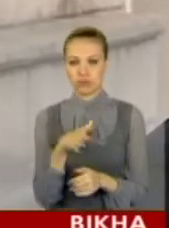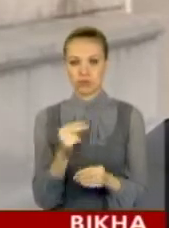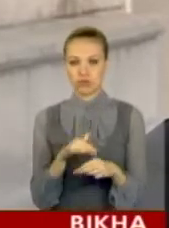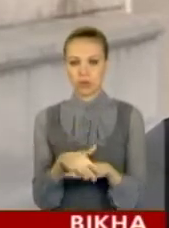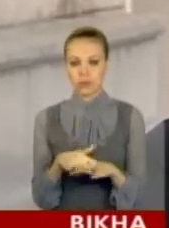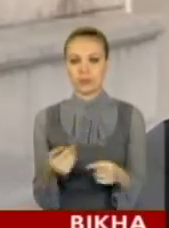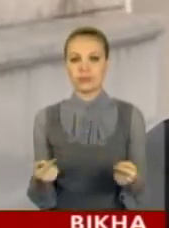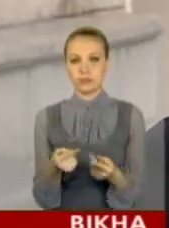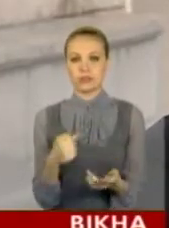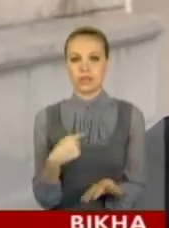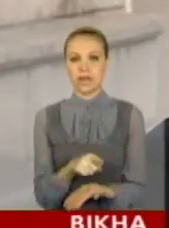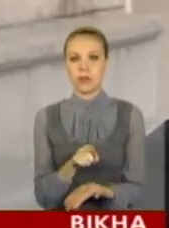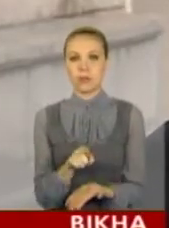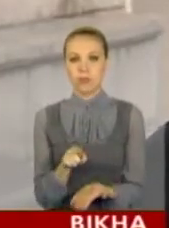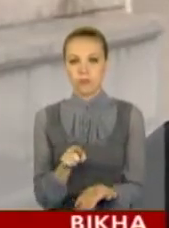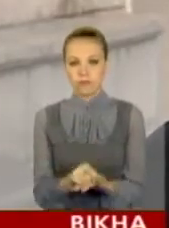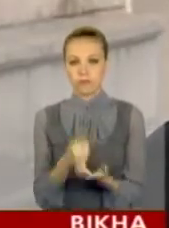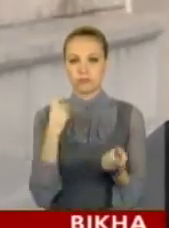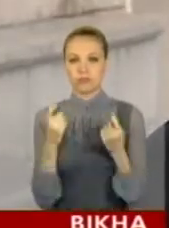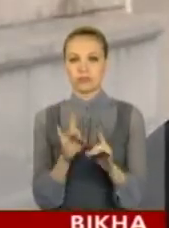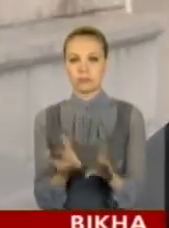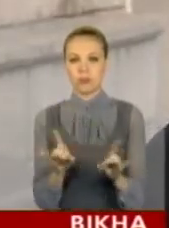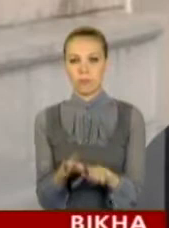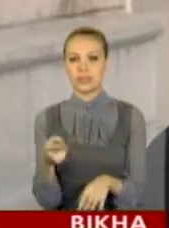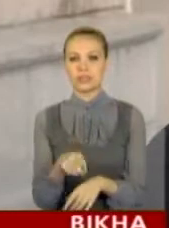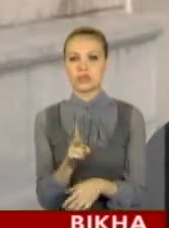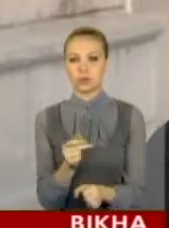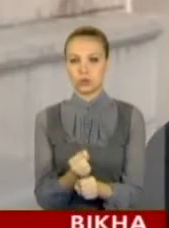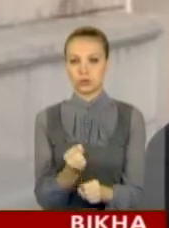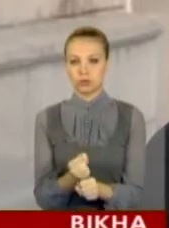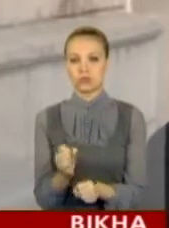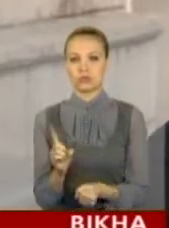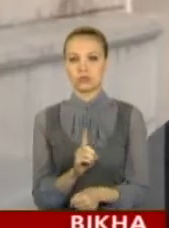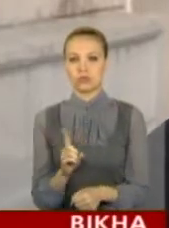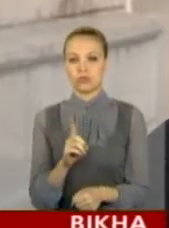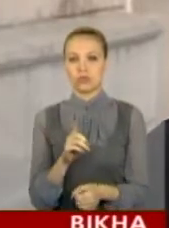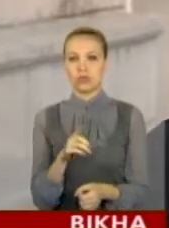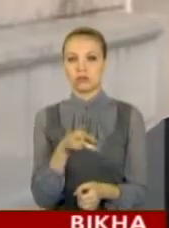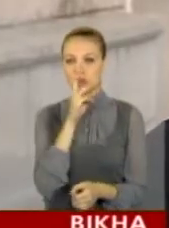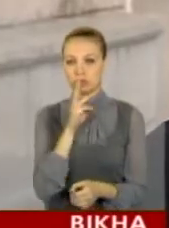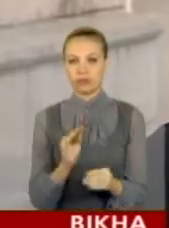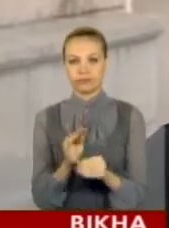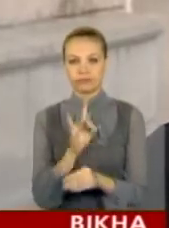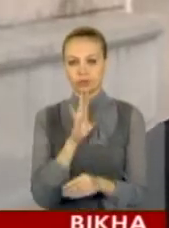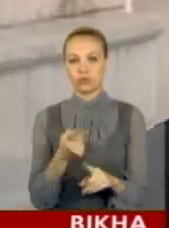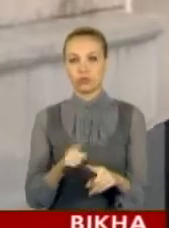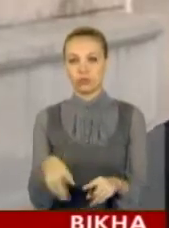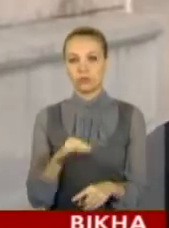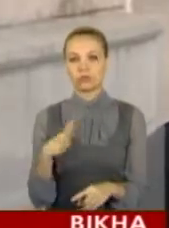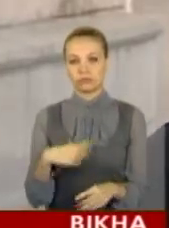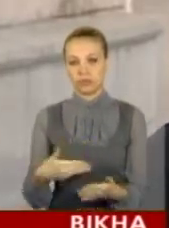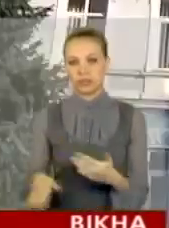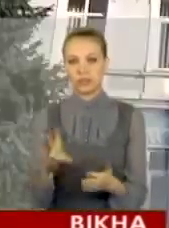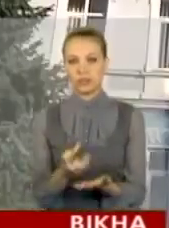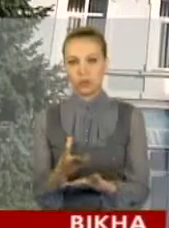нараховуватися. Відповідно, я повинен проінформувати тих, хто працює, що заробітна плата не нараховується, відповідно, повинні йти